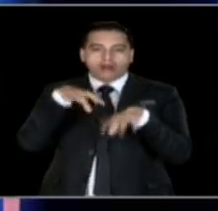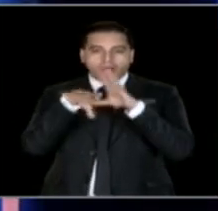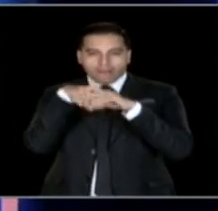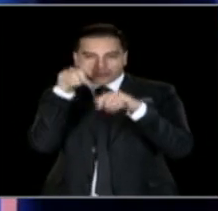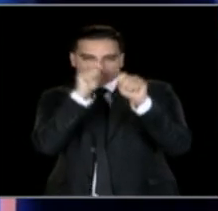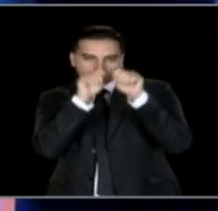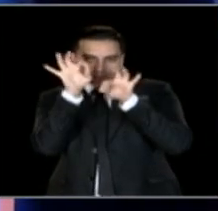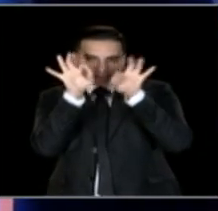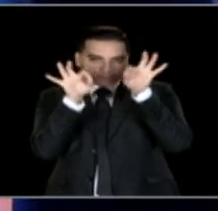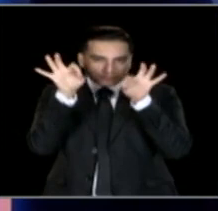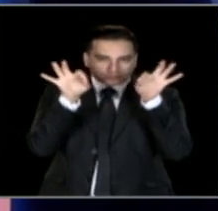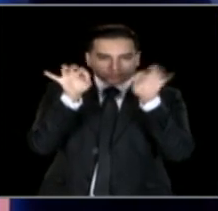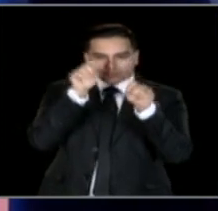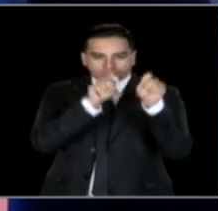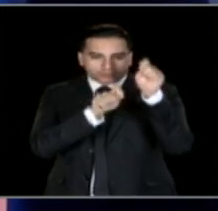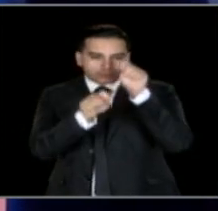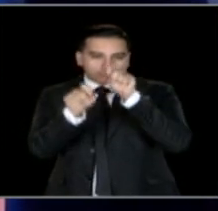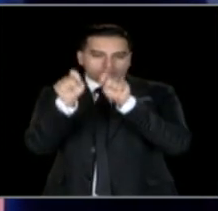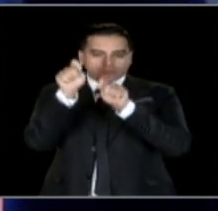فما هو؟